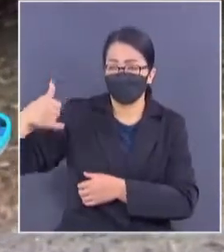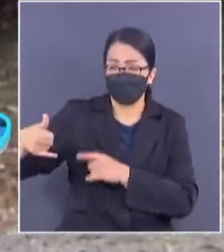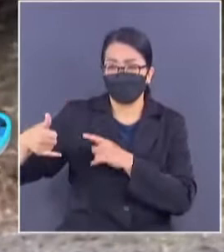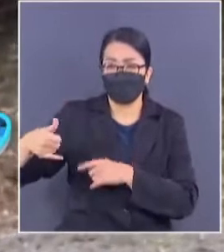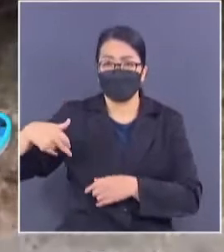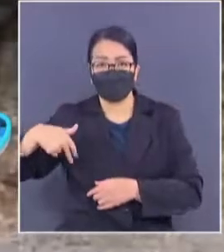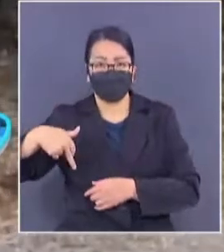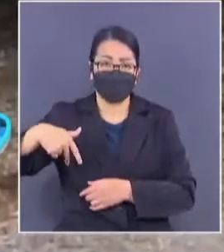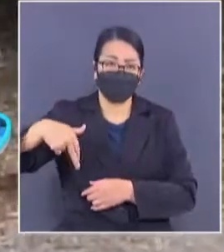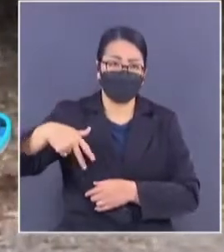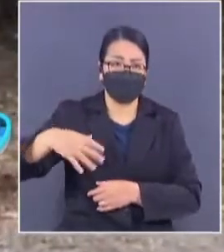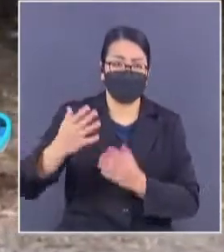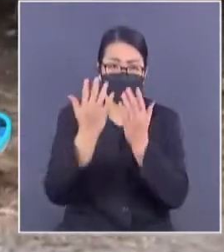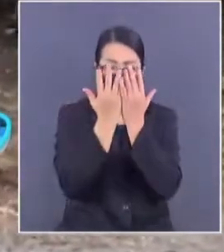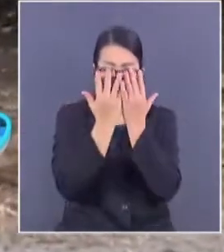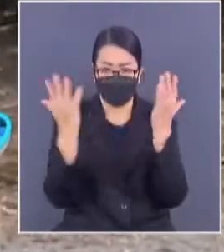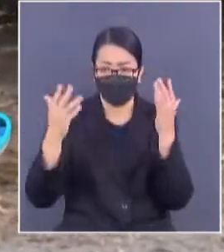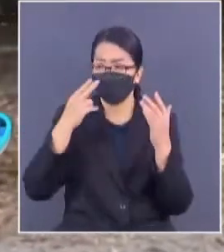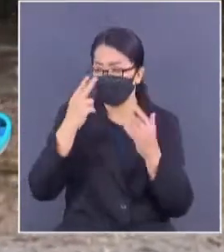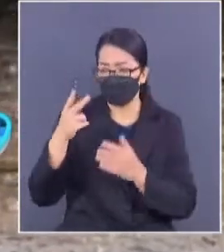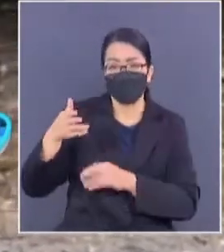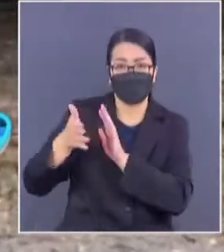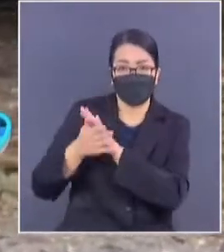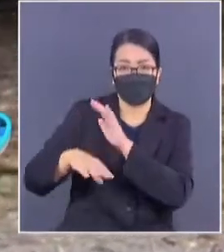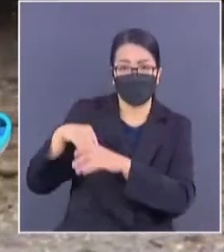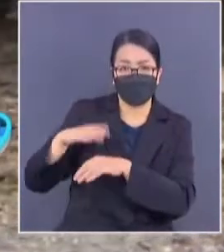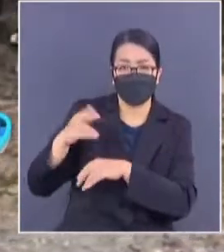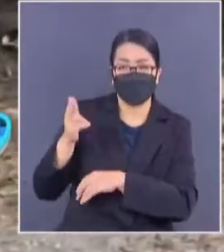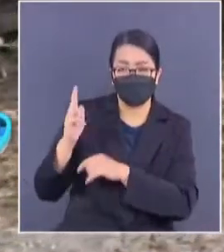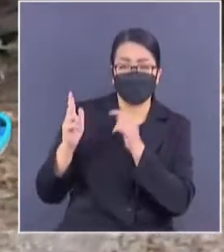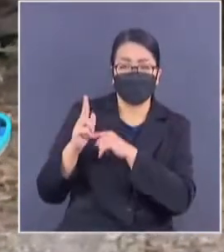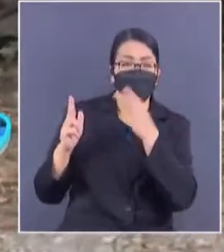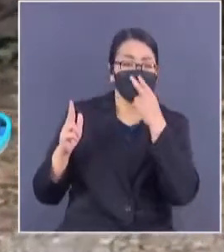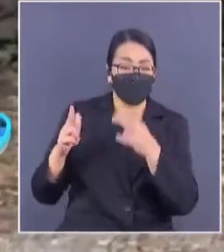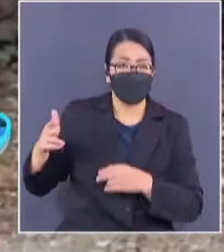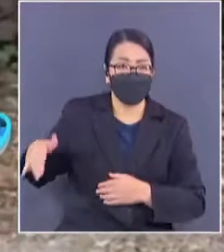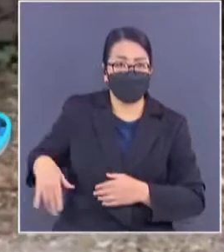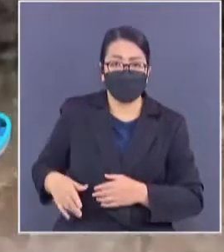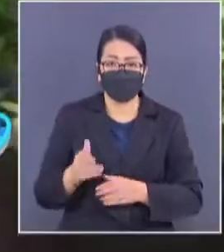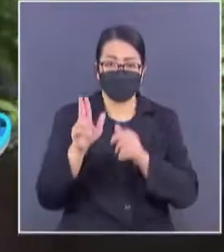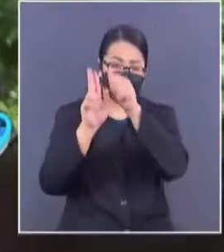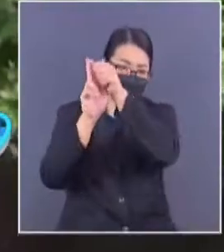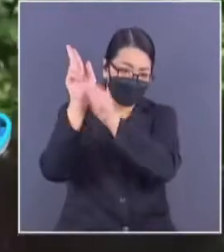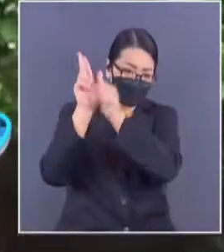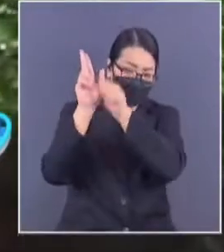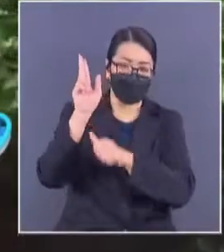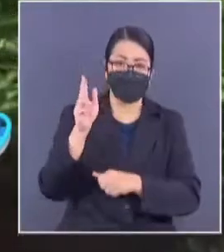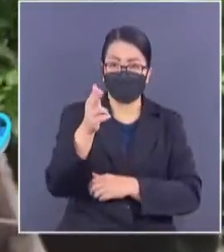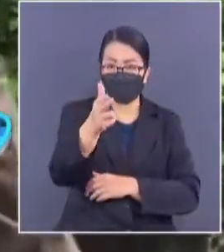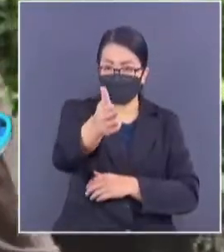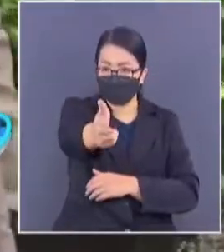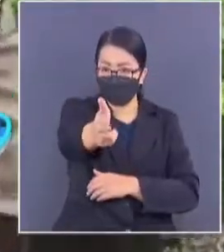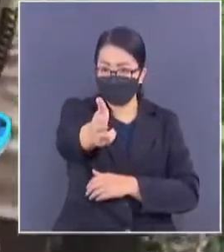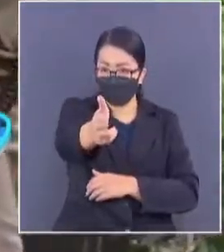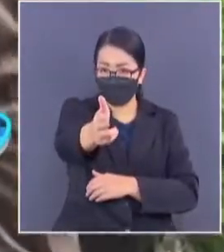ำลังเดินมาที่รั้วในมือเนี่ยมีปืนไม่ทราบรุ่นไม่ทราบขนาดทำท่าขึ้นลำแล้วก็หันปากกระบอก